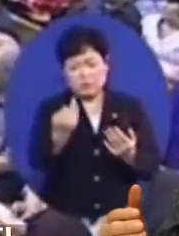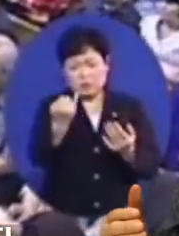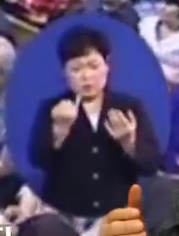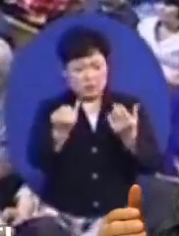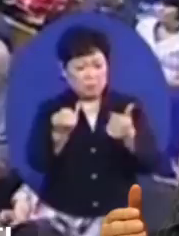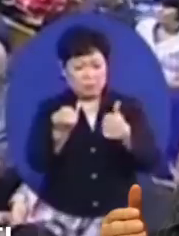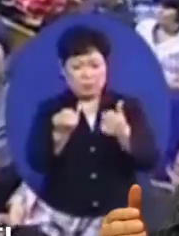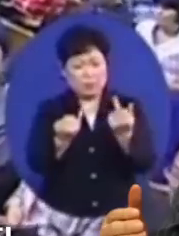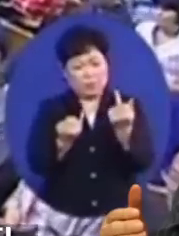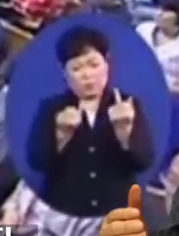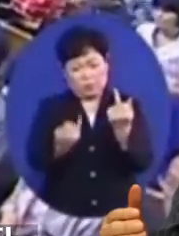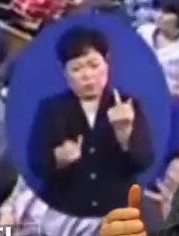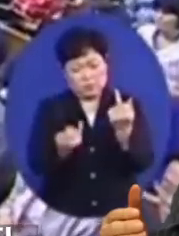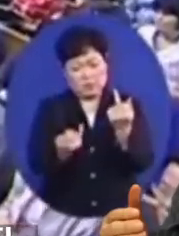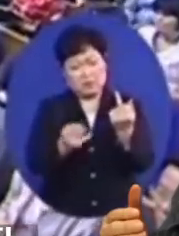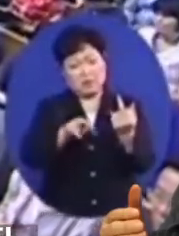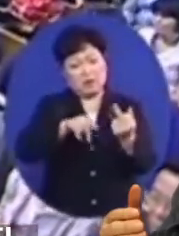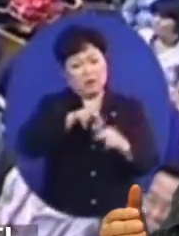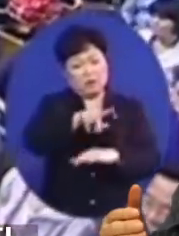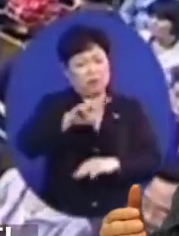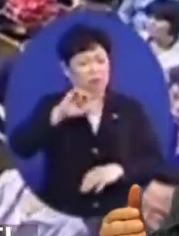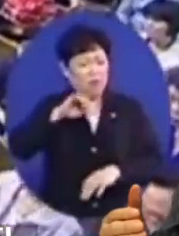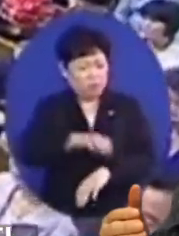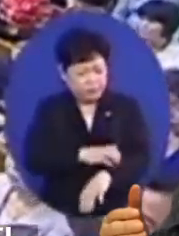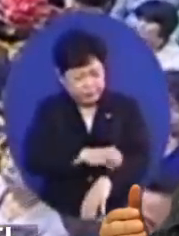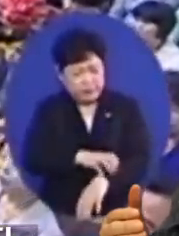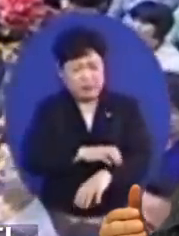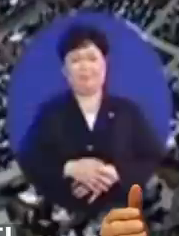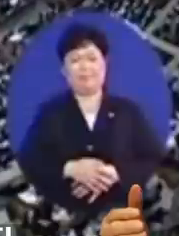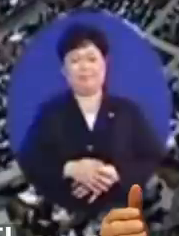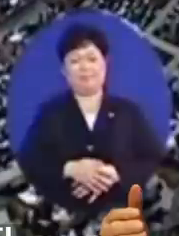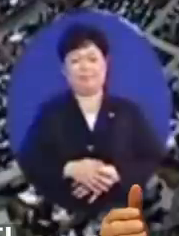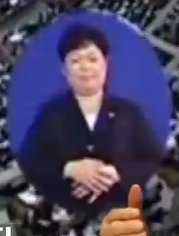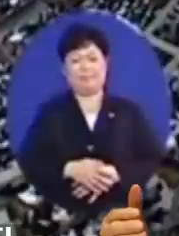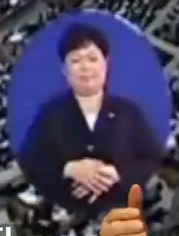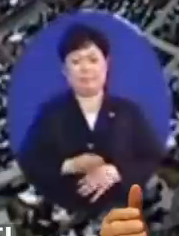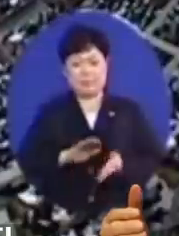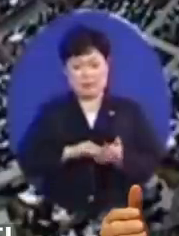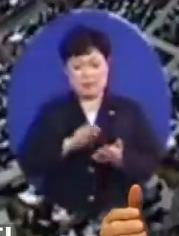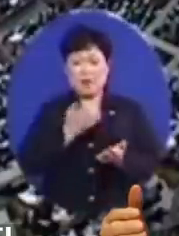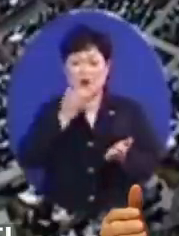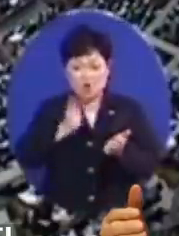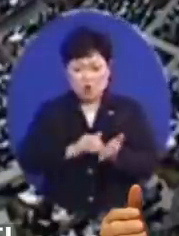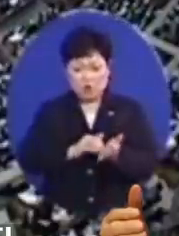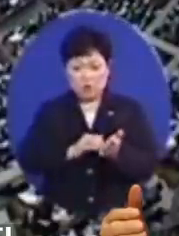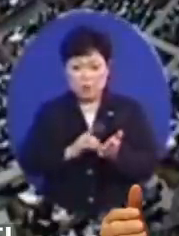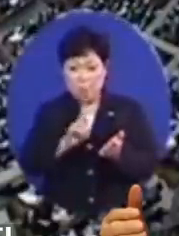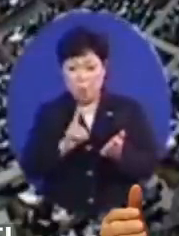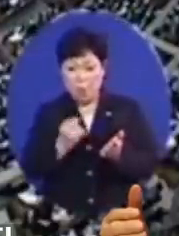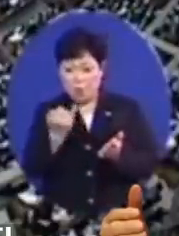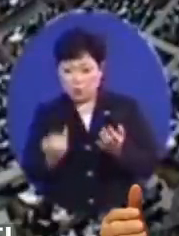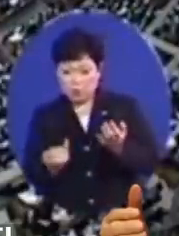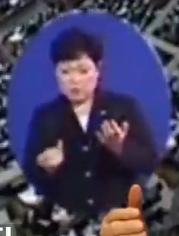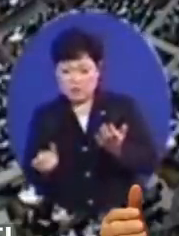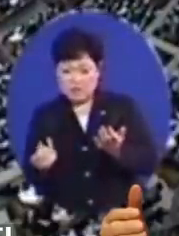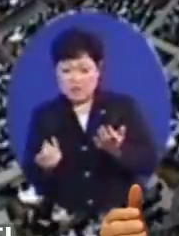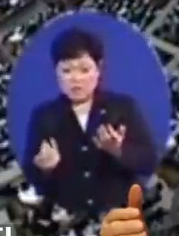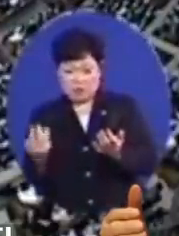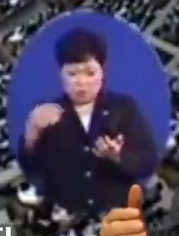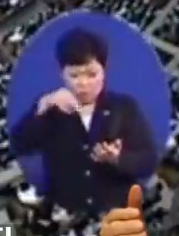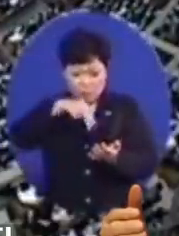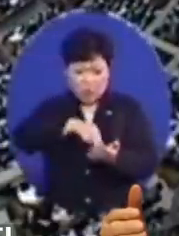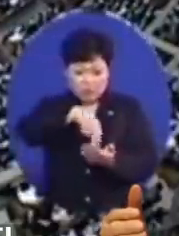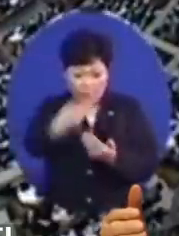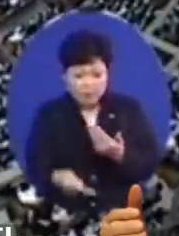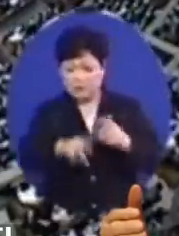수가 없다고 그렇게 말했습니다. 그러니까 오빠가 하는 말이 걸림 돌은 딛고 올라서라고 있는 거야. 걸려서 넘어지라고